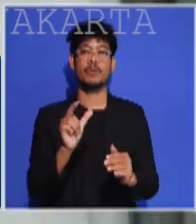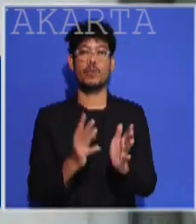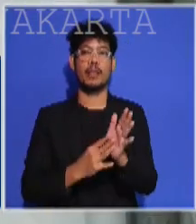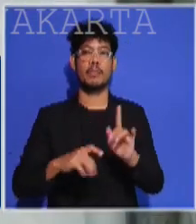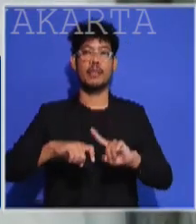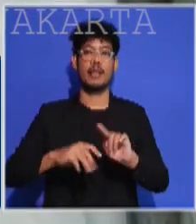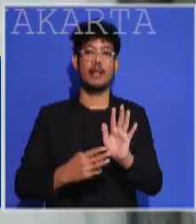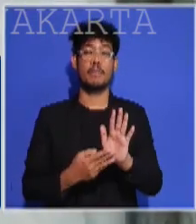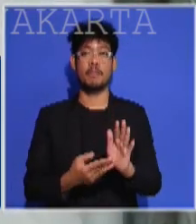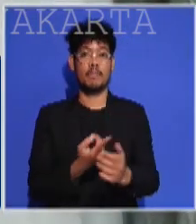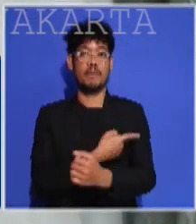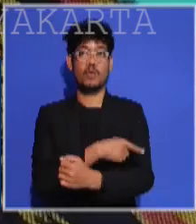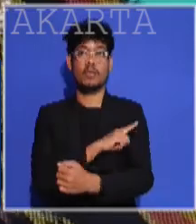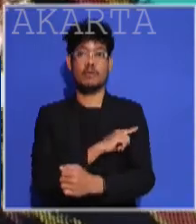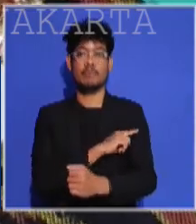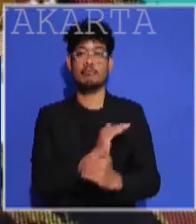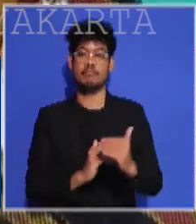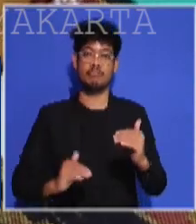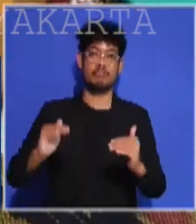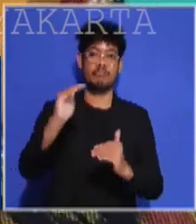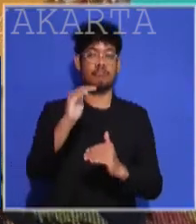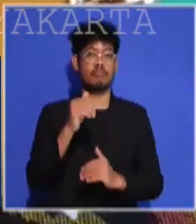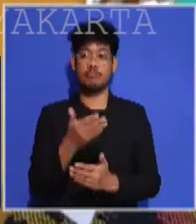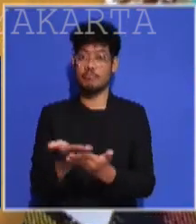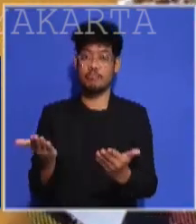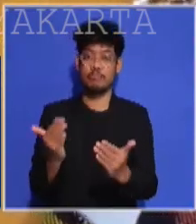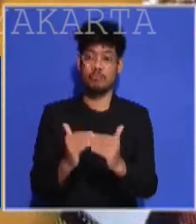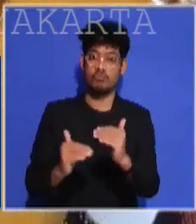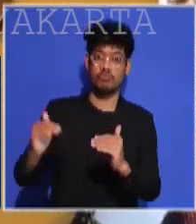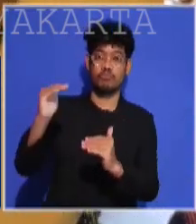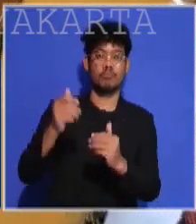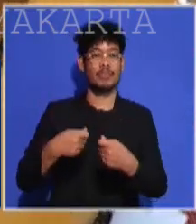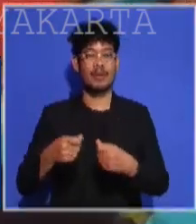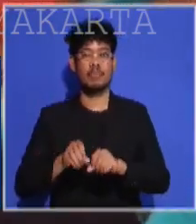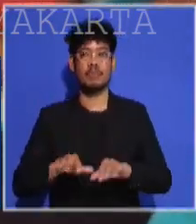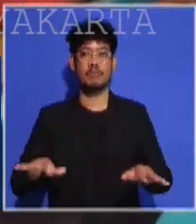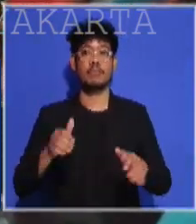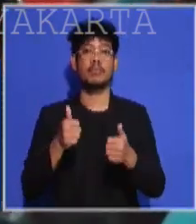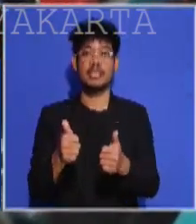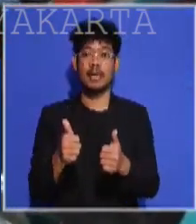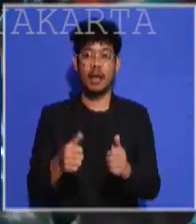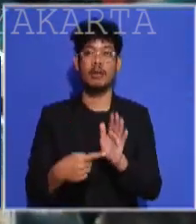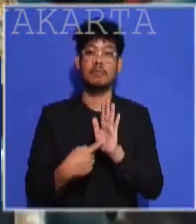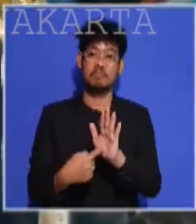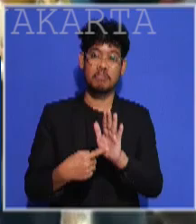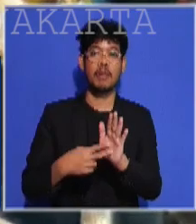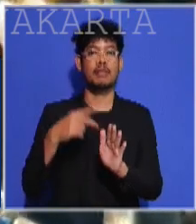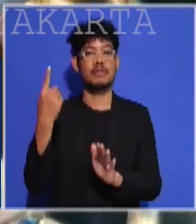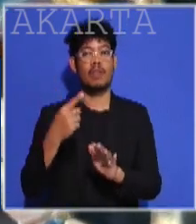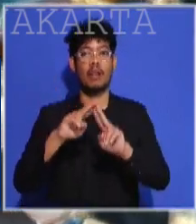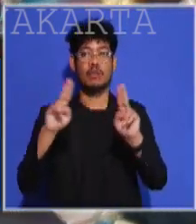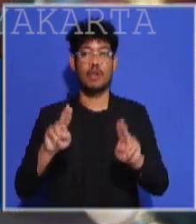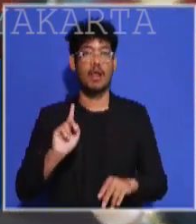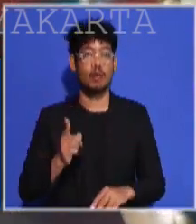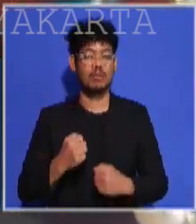maju dan naik kelas dan memperluas pangsa pasarnya hingga skala nasional maupun internasional untuk itu perlunya dipupuk semangat